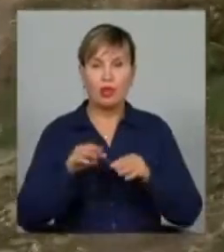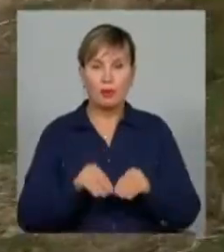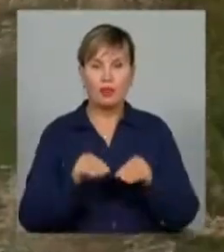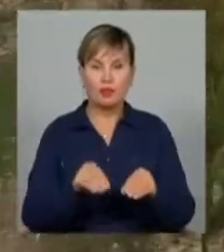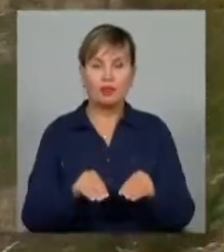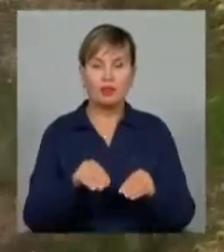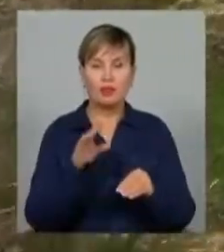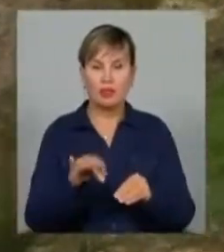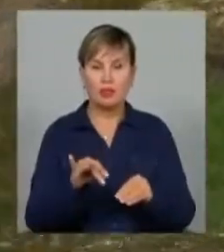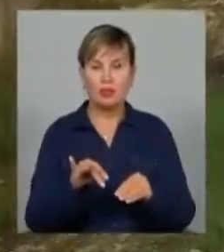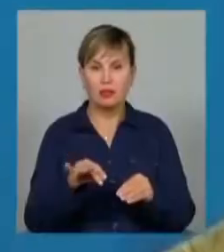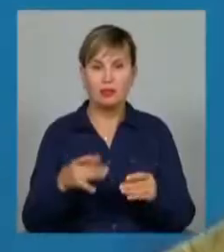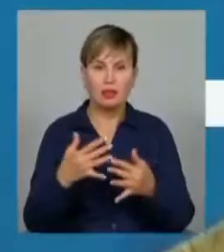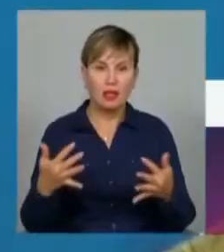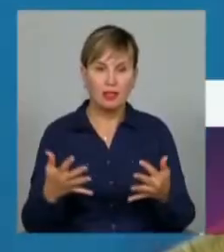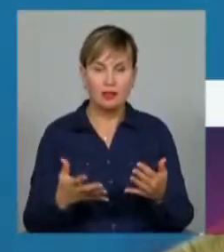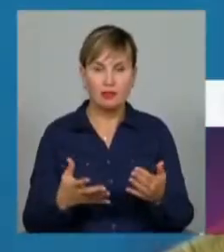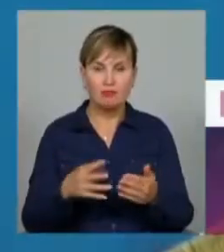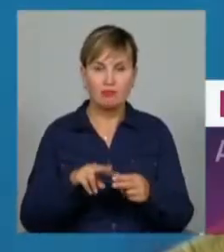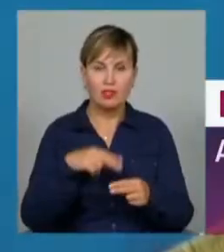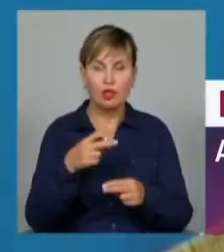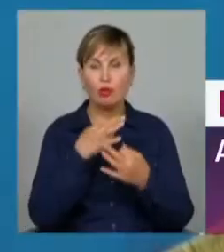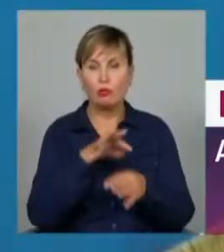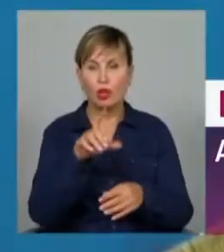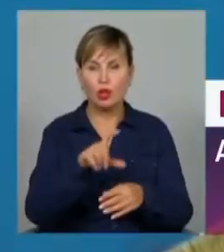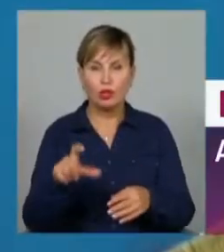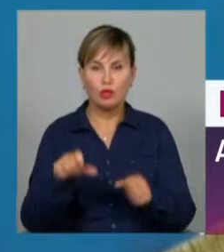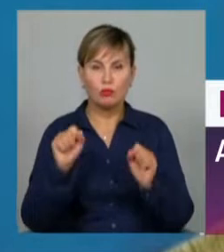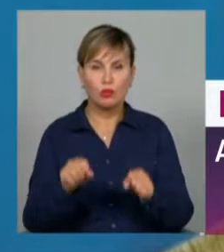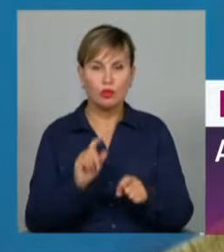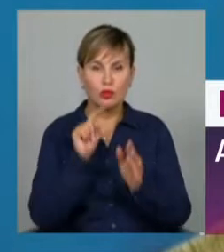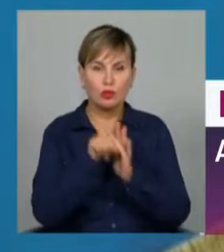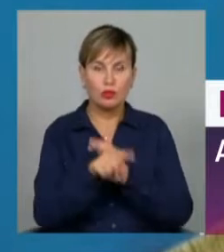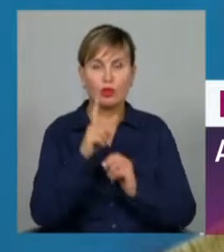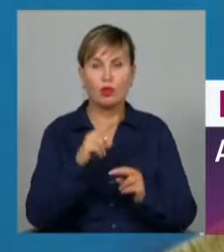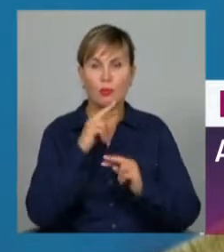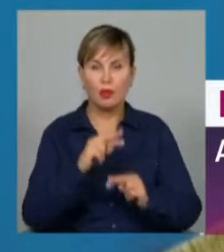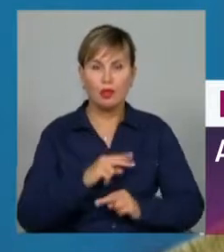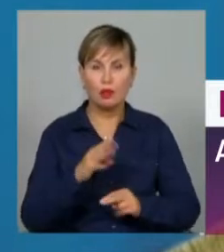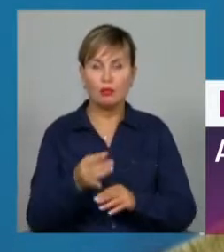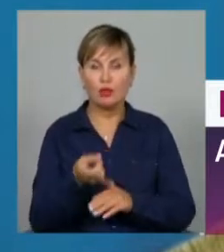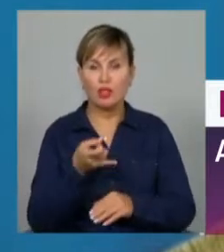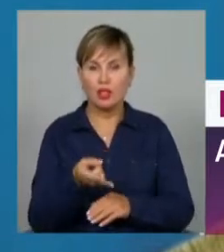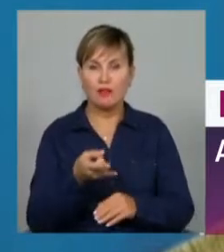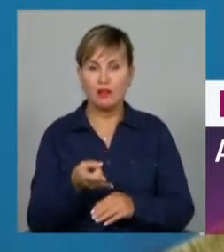в том числе и компенсационных. И любой гражданин может зайти посмотреть, кто к нам обратился по вырубке деревьев.